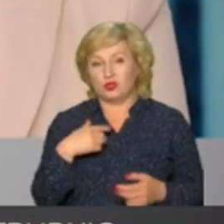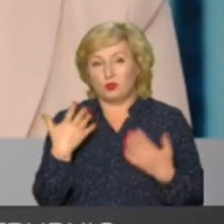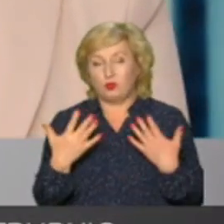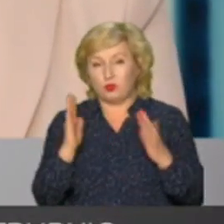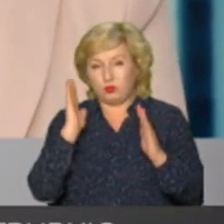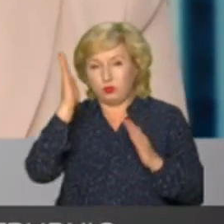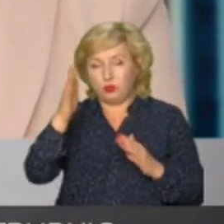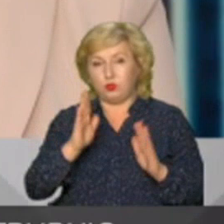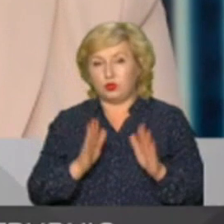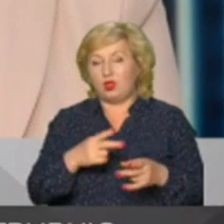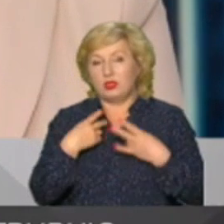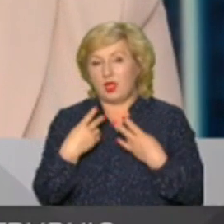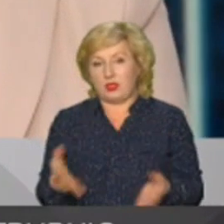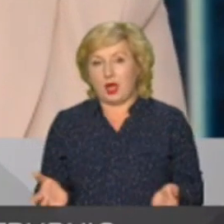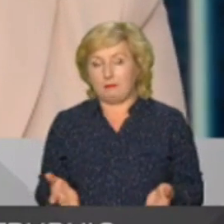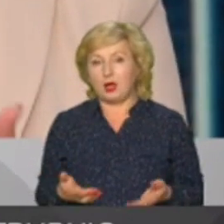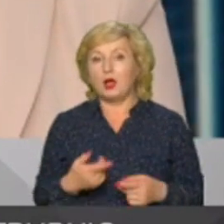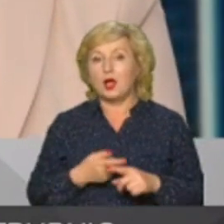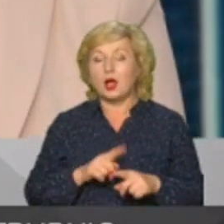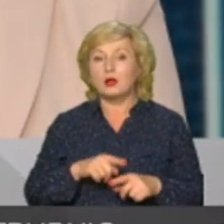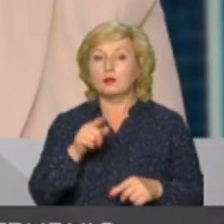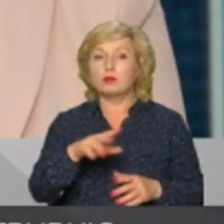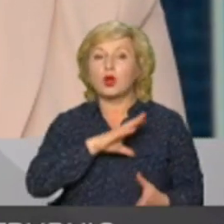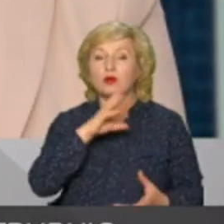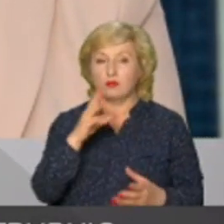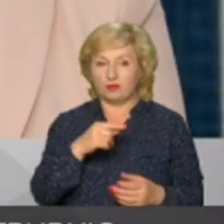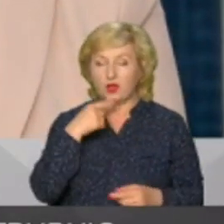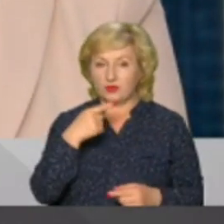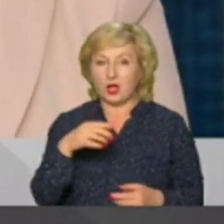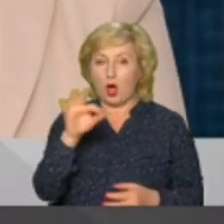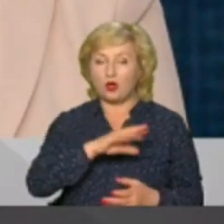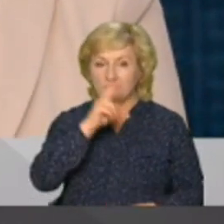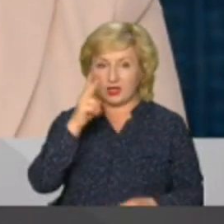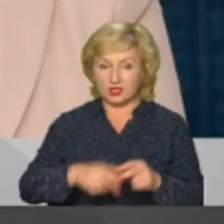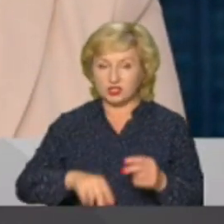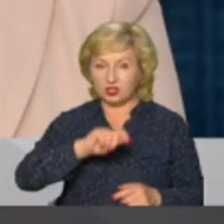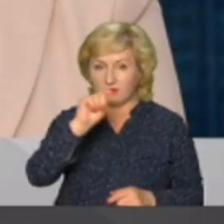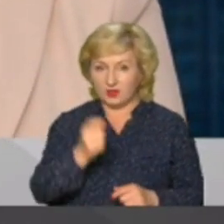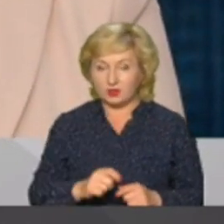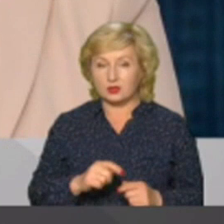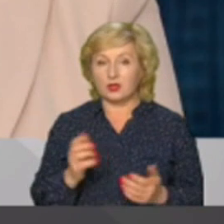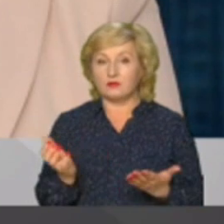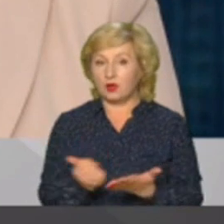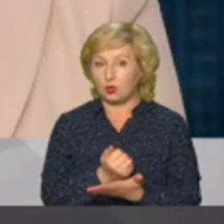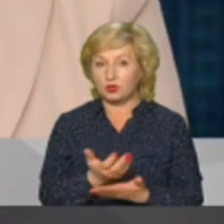буде. Я так підозрюю, ви, власне, про закінчення війни, але, знову ж таки, тоді виходить,